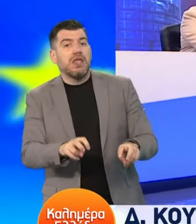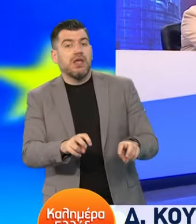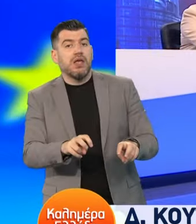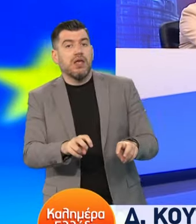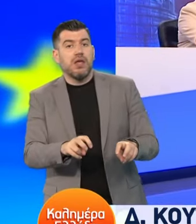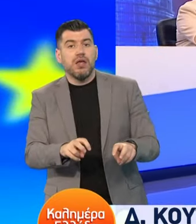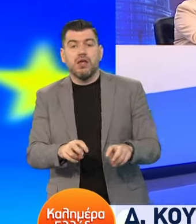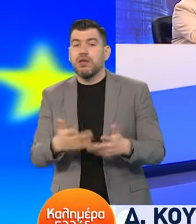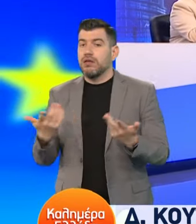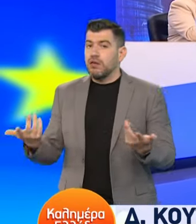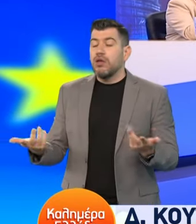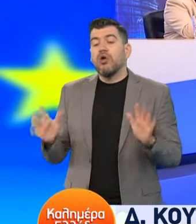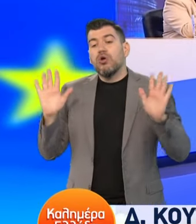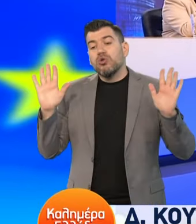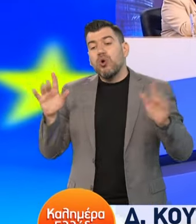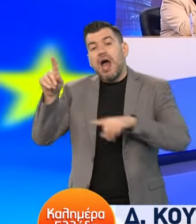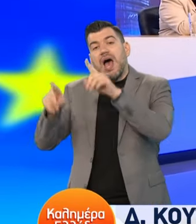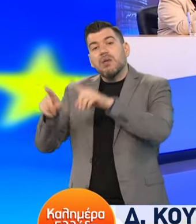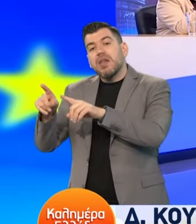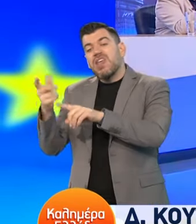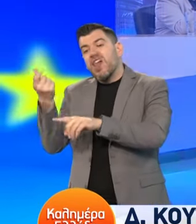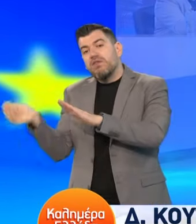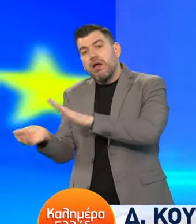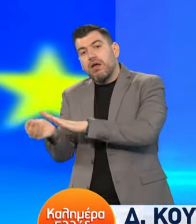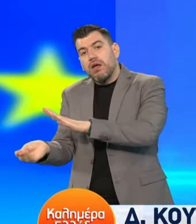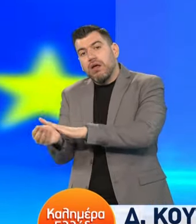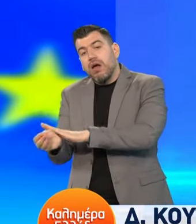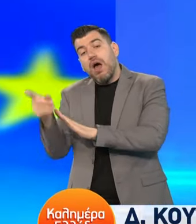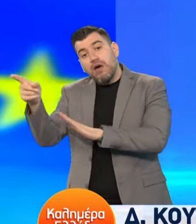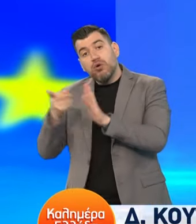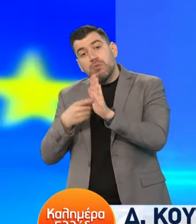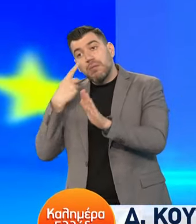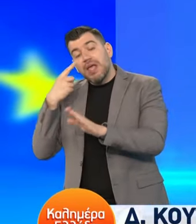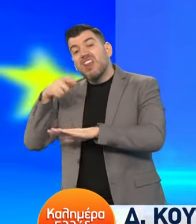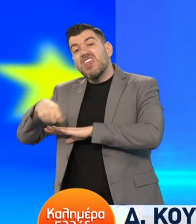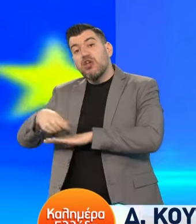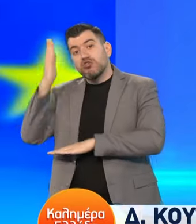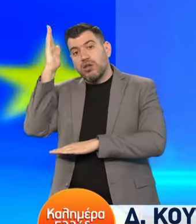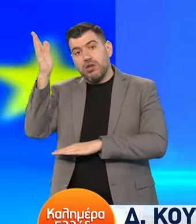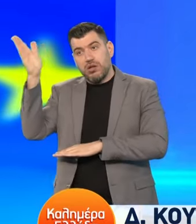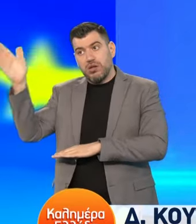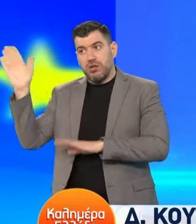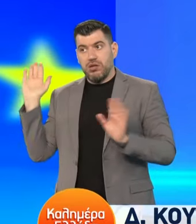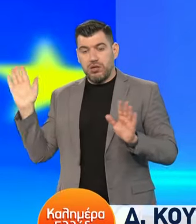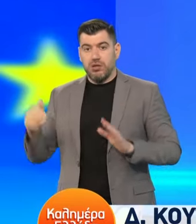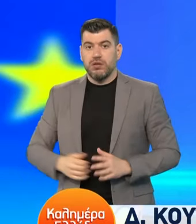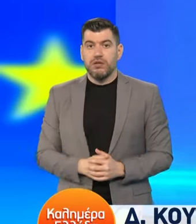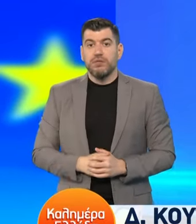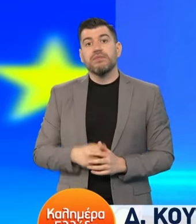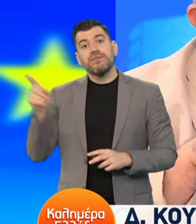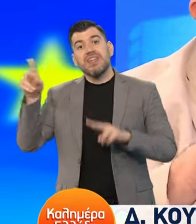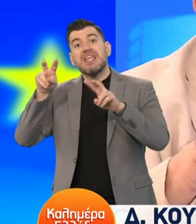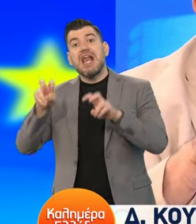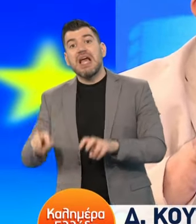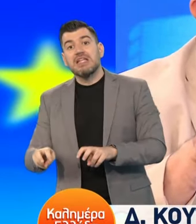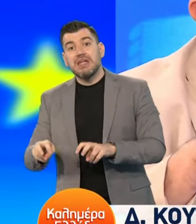και τους ελεγκτές λεφτά κάτω από το τραπέζι, θα πρέπει να ασχοληθεί η δικαιοσύνη. Αν υπάρχουν τέτοιοι. Αν υπάρχουν τέτοιοι από τους ελεγκτές. Αν